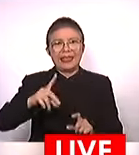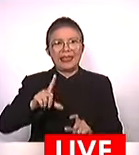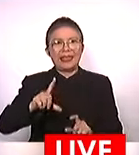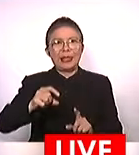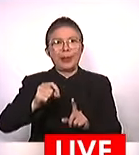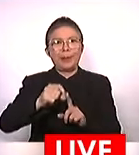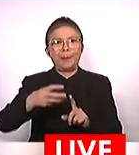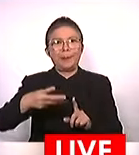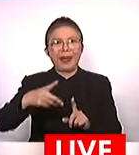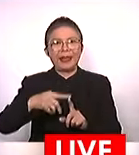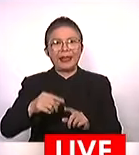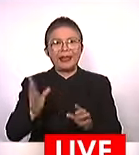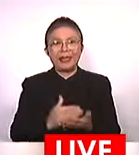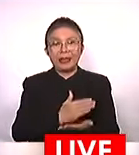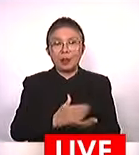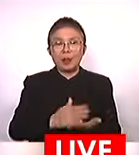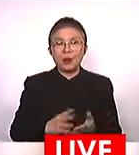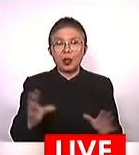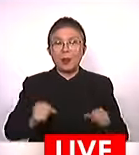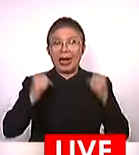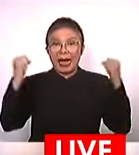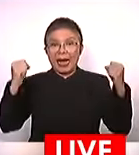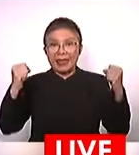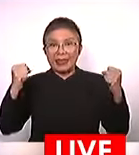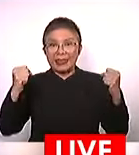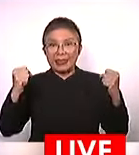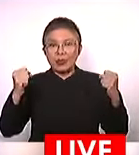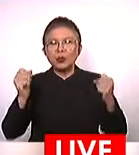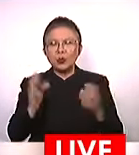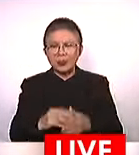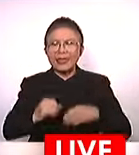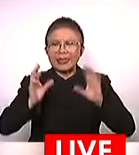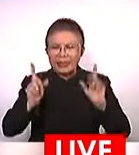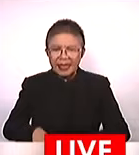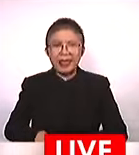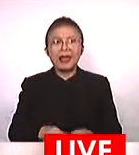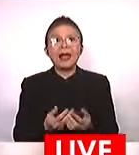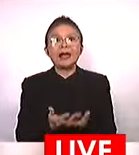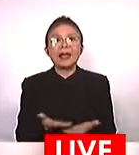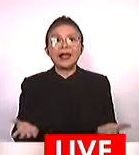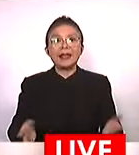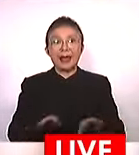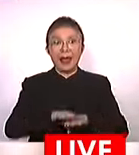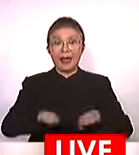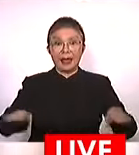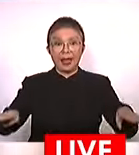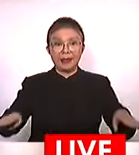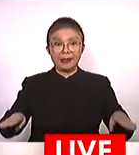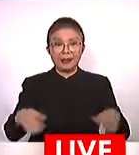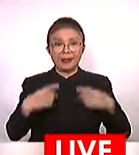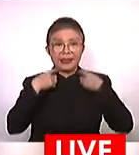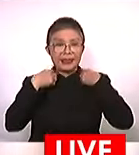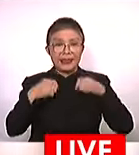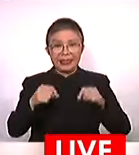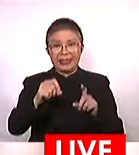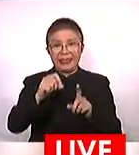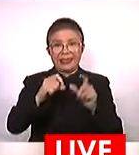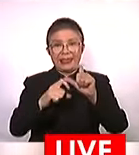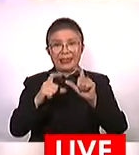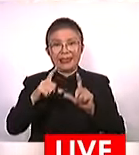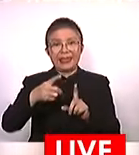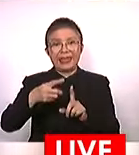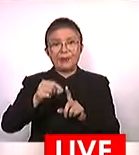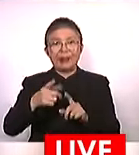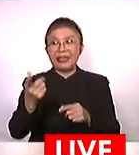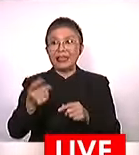bagian dari kewenangan untuk menghadirkan kemakmuran dan keadilan selepet itu seperti sarung yang saya